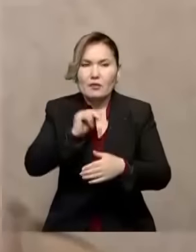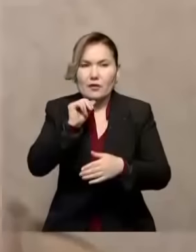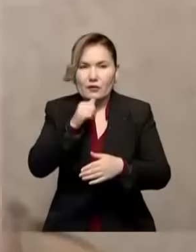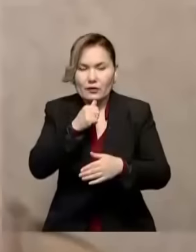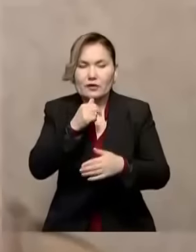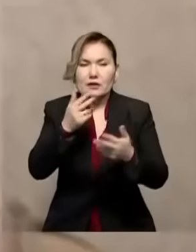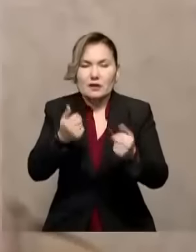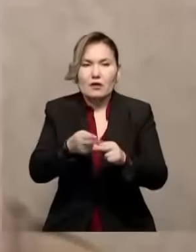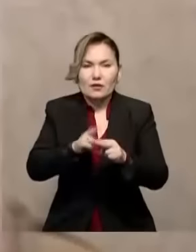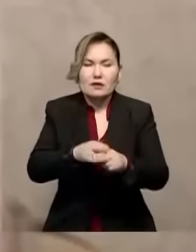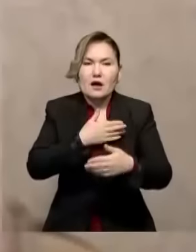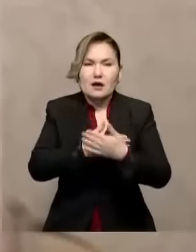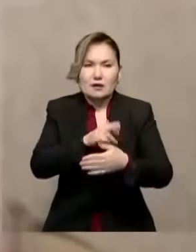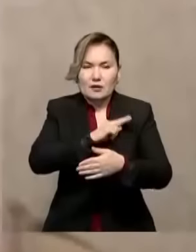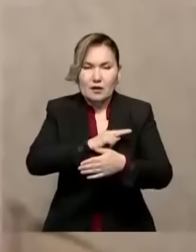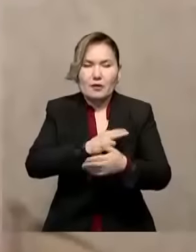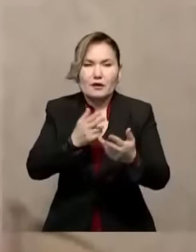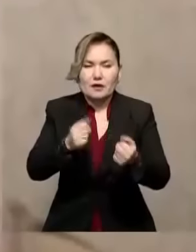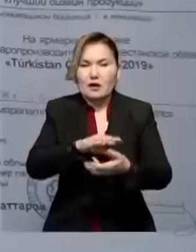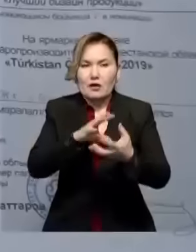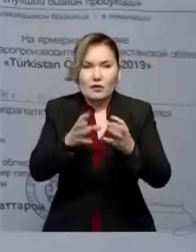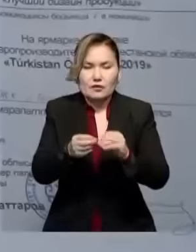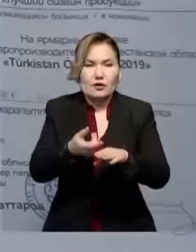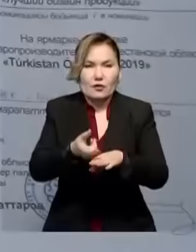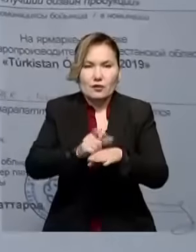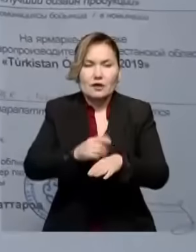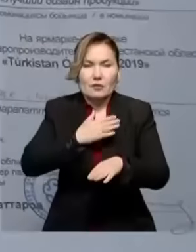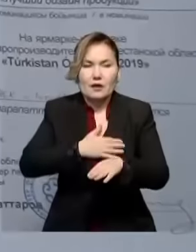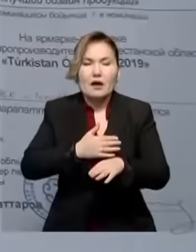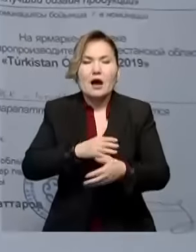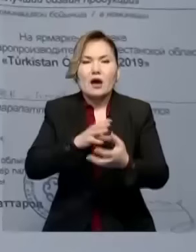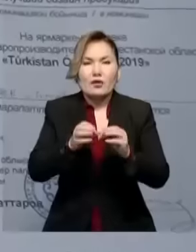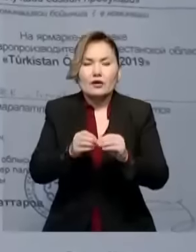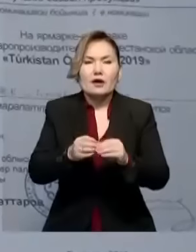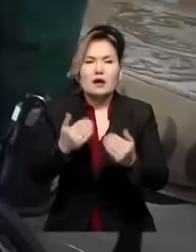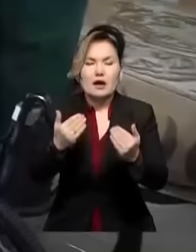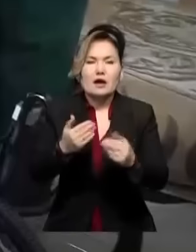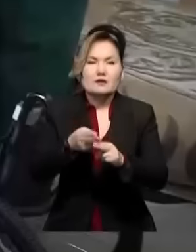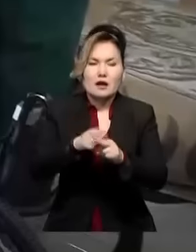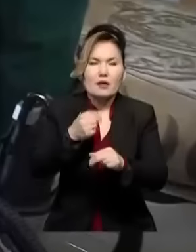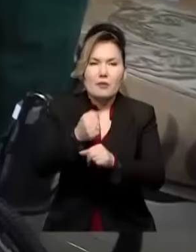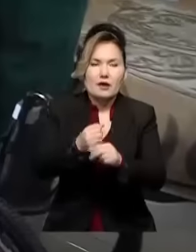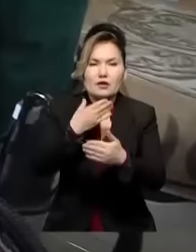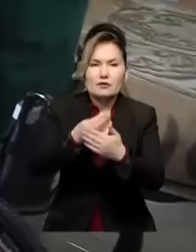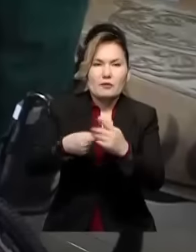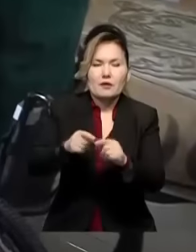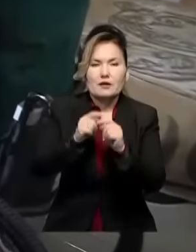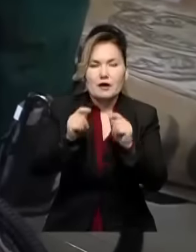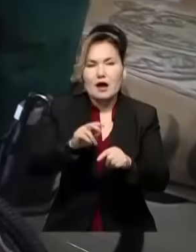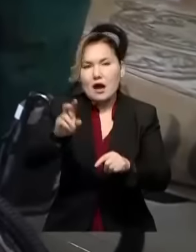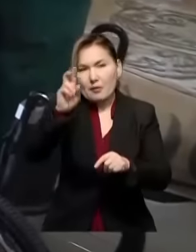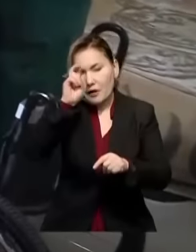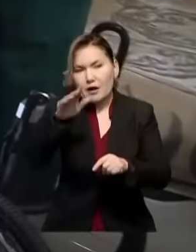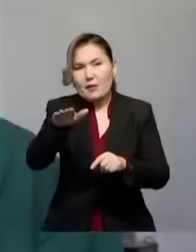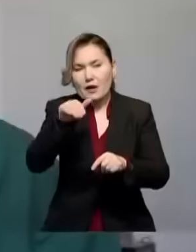кандай адамда истей бермейди. Ой, ол сап-сау нелерде жүр мисалы. Кезинде хобби болгон кол өнөрдү казыр Надыр кәсипке айналдырган. Мемлекеттен